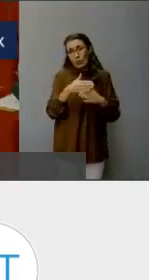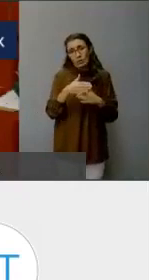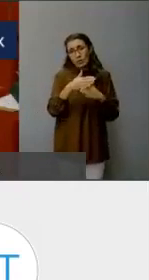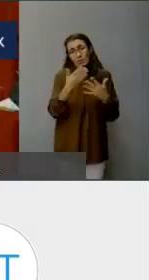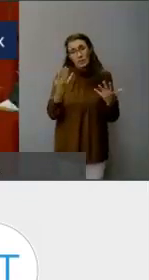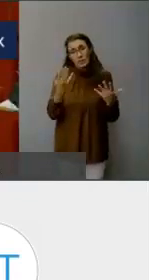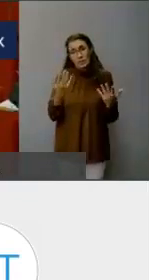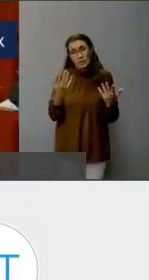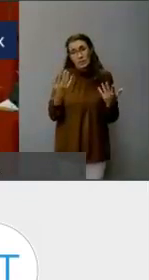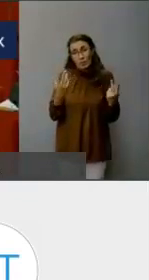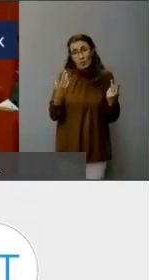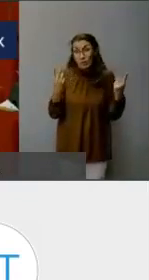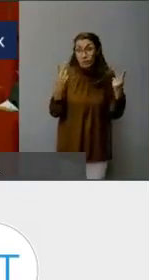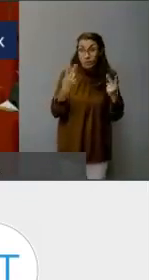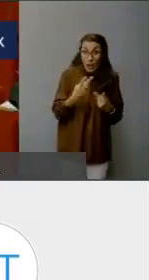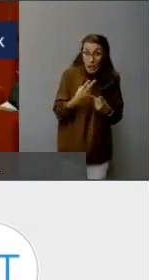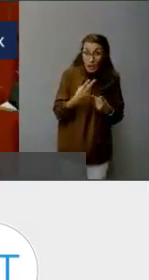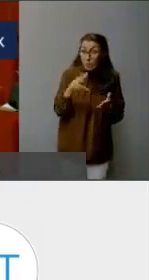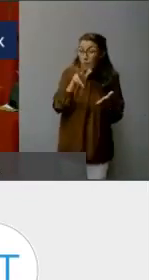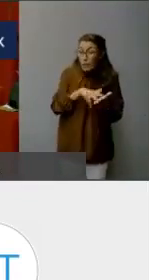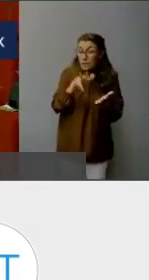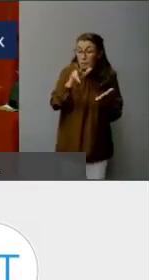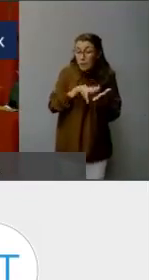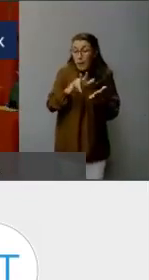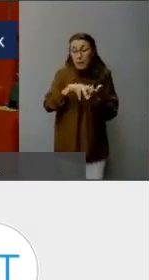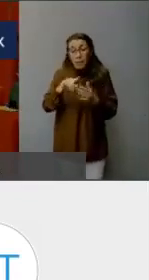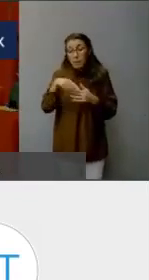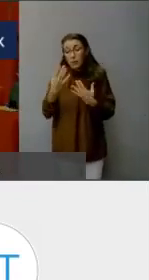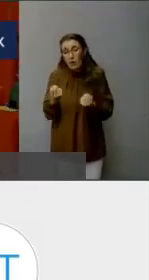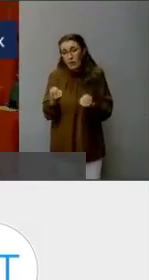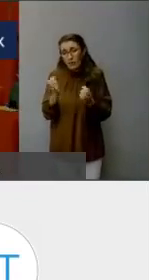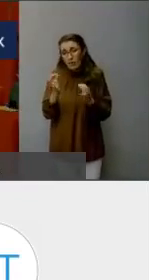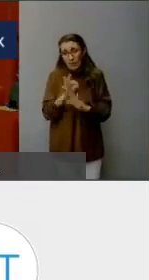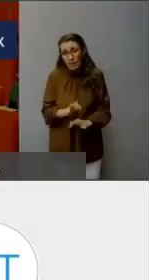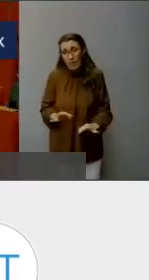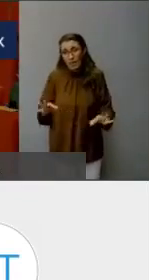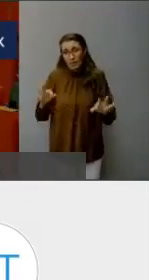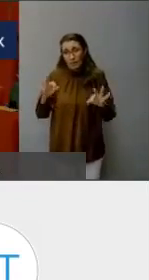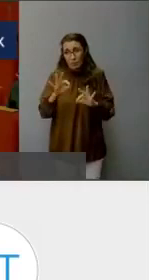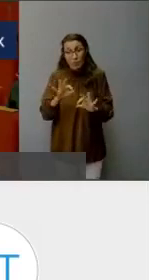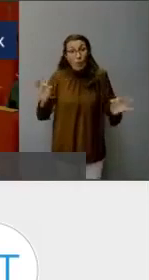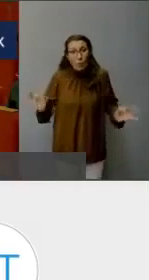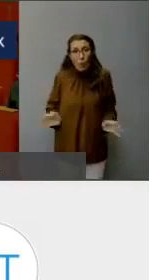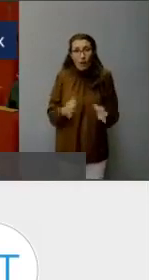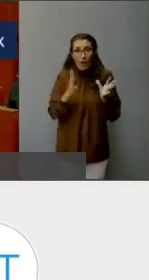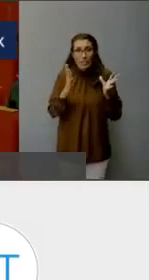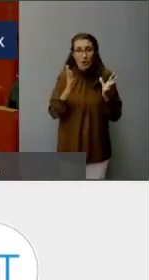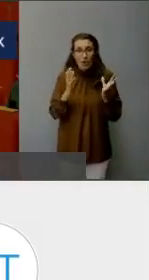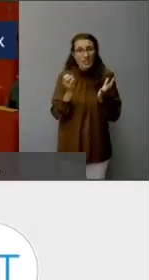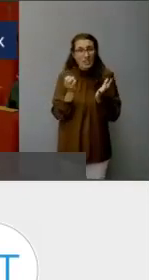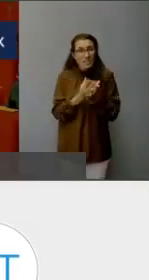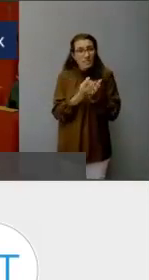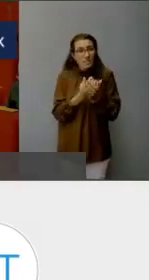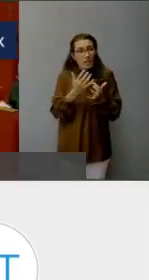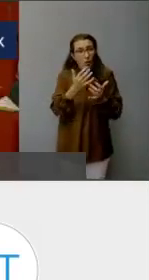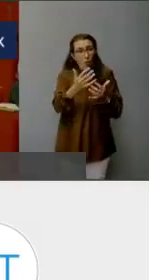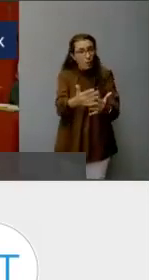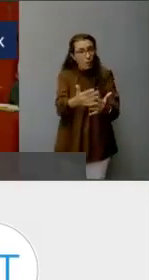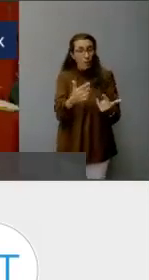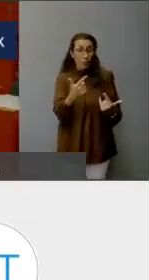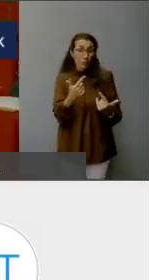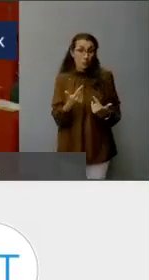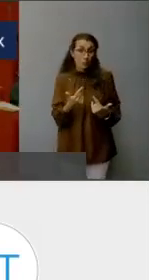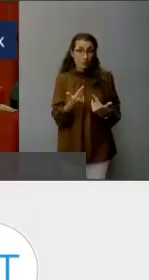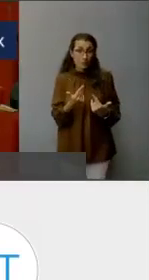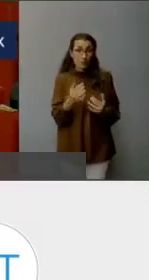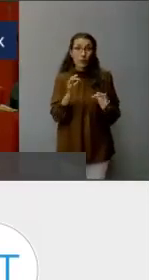promesso ma non realizzato e di avere occasioni vere di sviluppo che sappiano tenere insieme